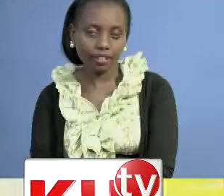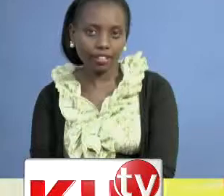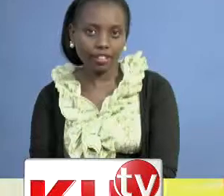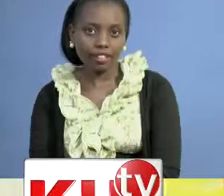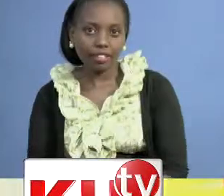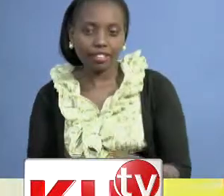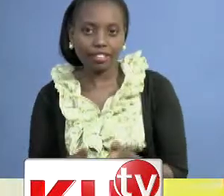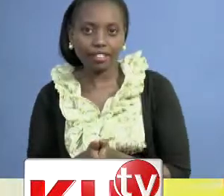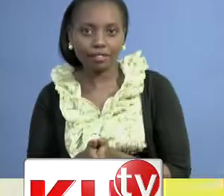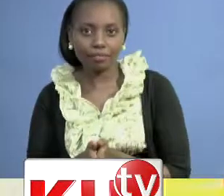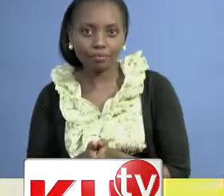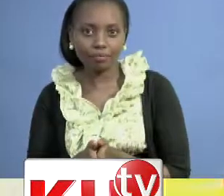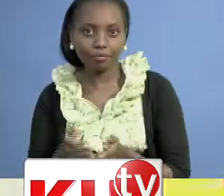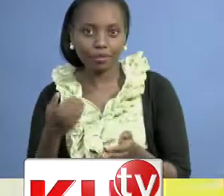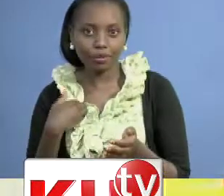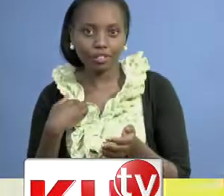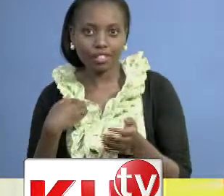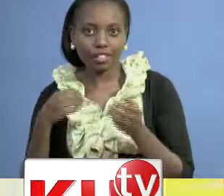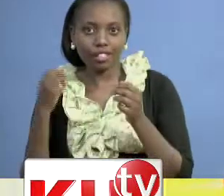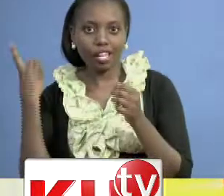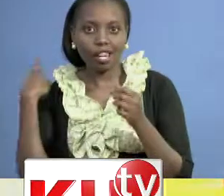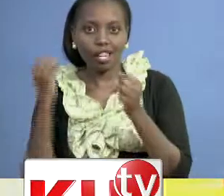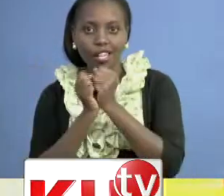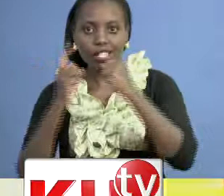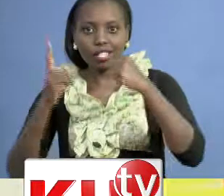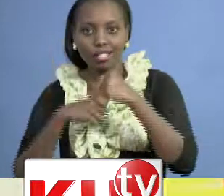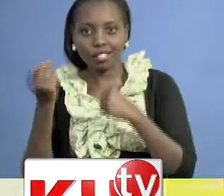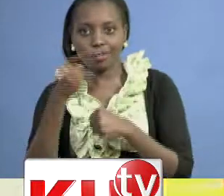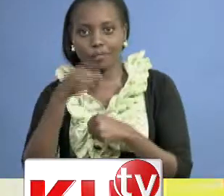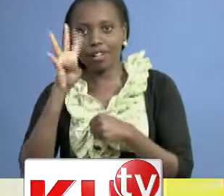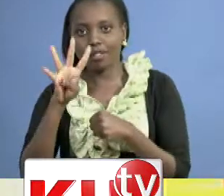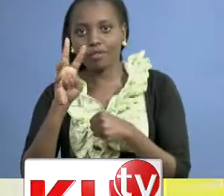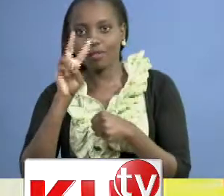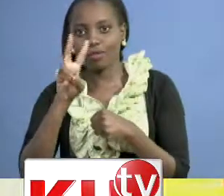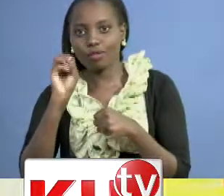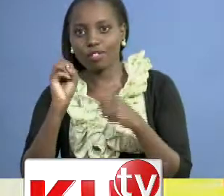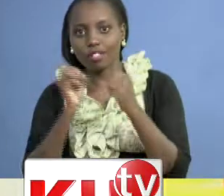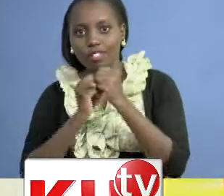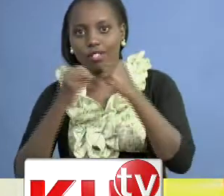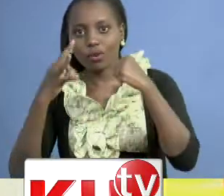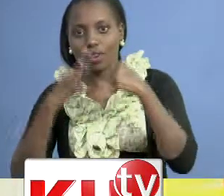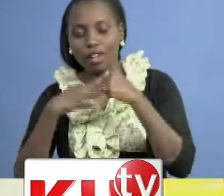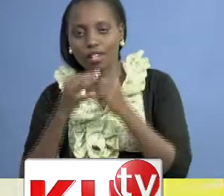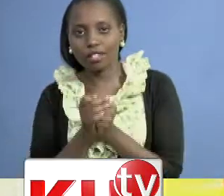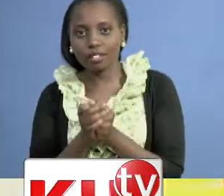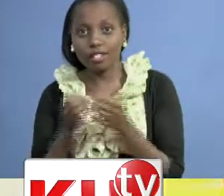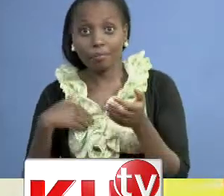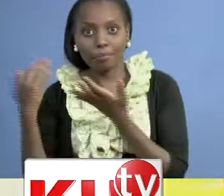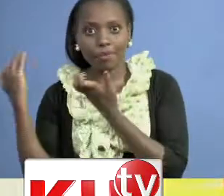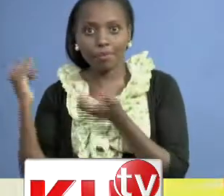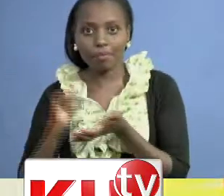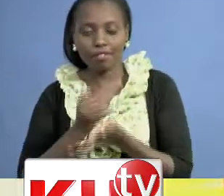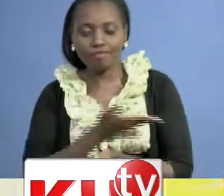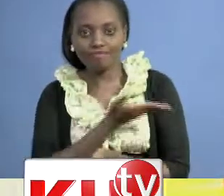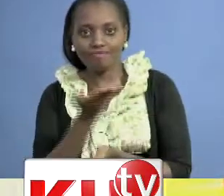Na mtazamaji, ni Jumatatu ya tarehe 16 mwezi Aprili, mwaka ni 2018. Natumai ya kwamba